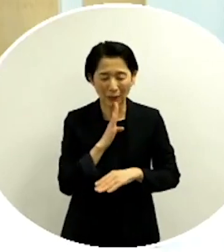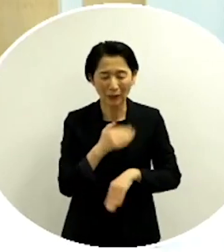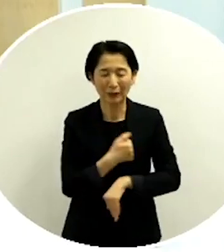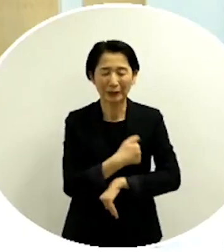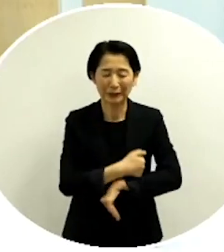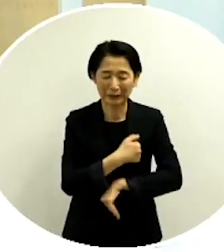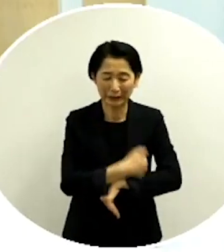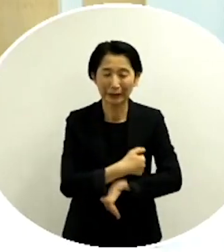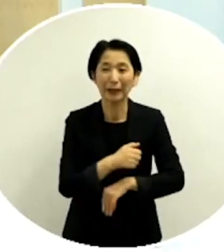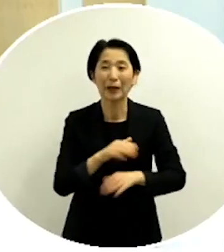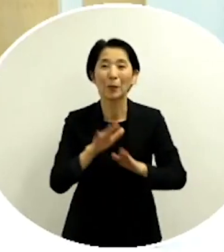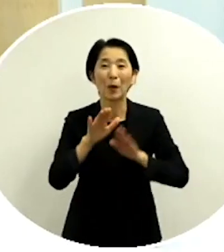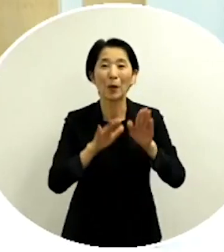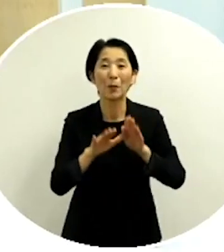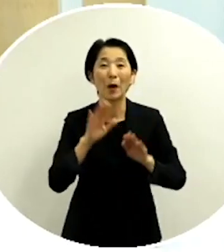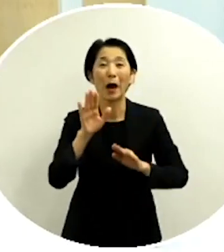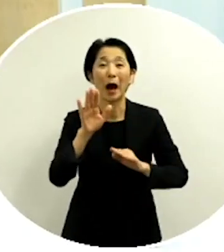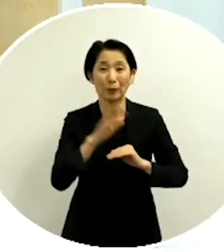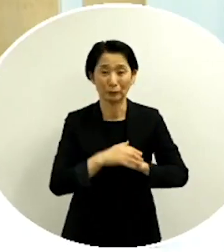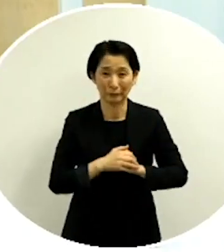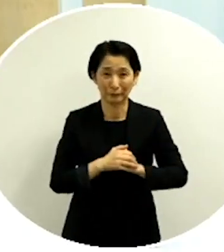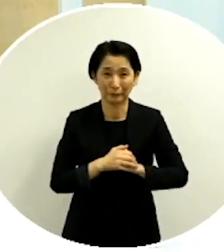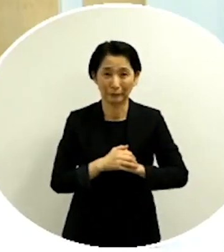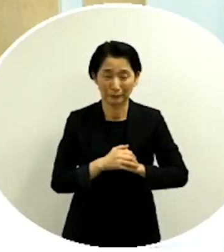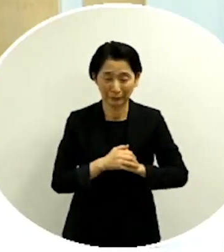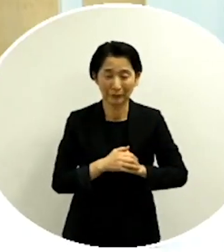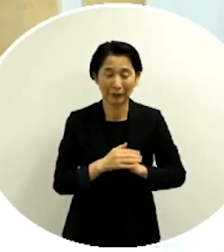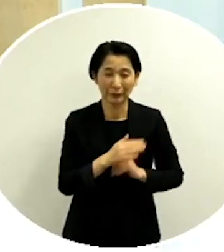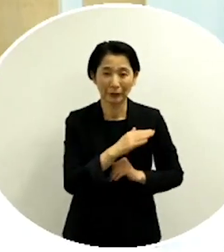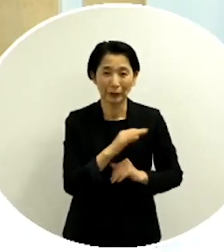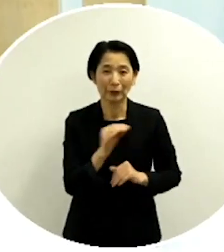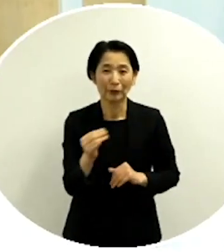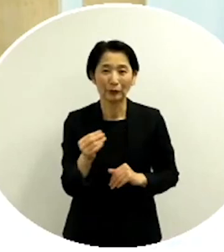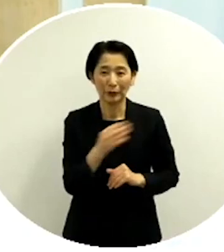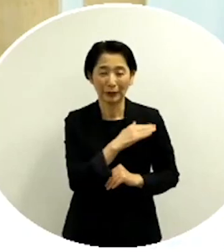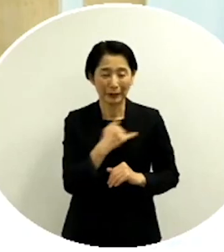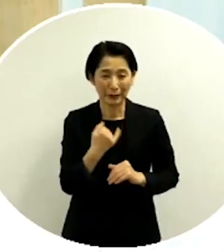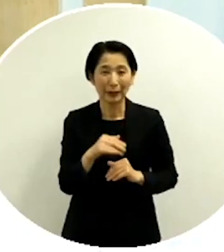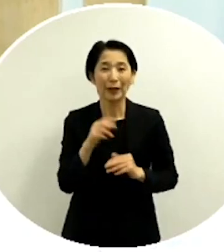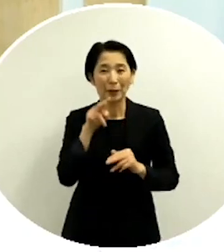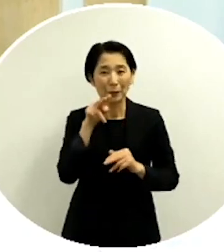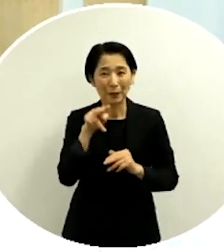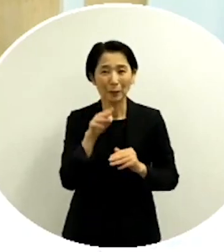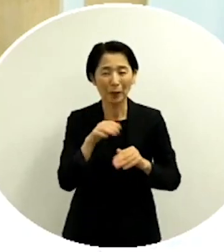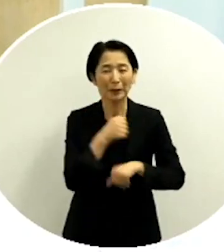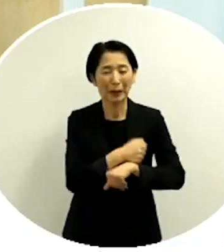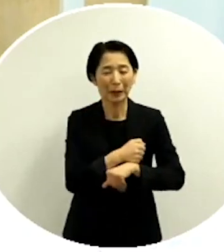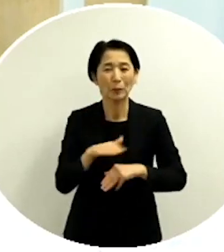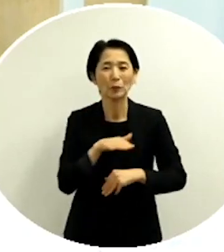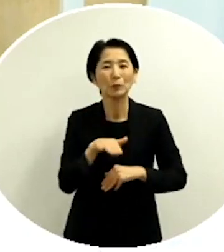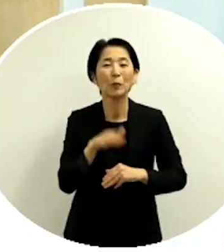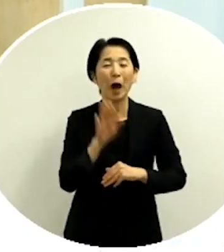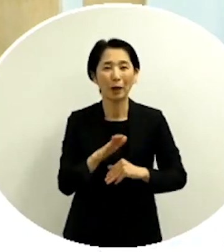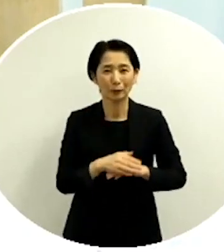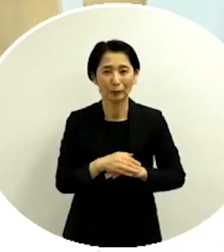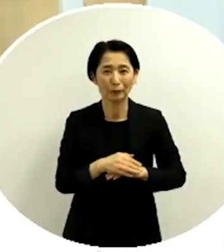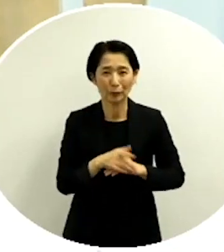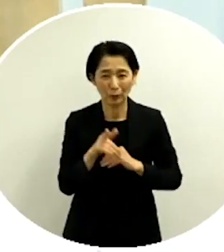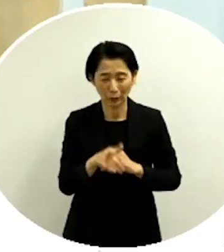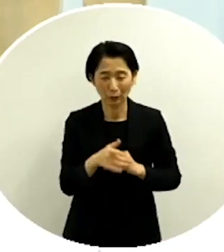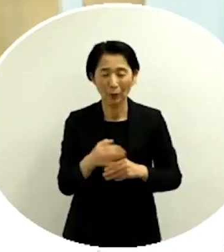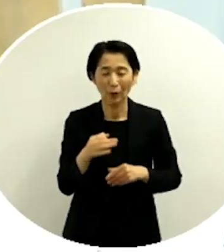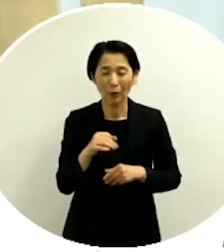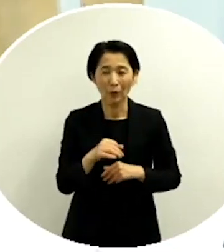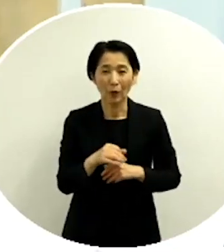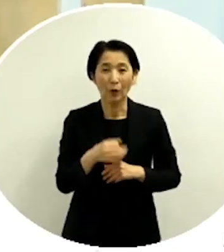もあのこちらの立場からするとないわけではないんだけれどもそれでもやっぱりあのそれを労力を払っ